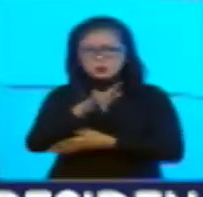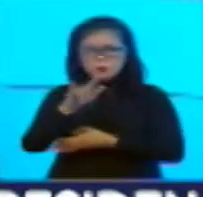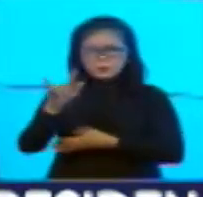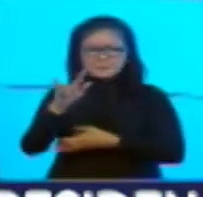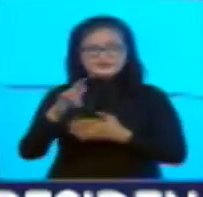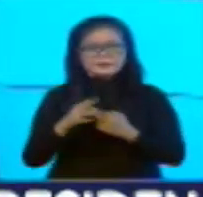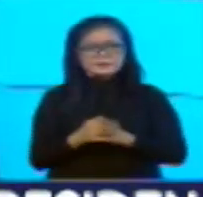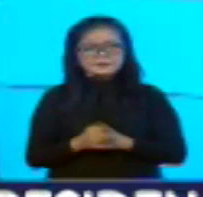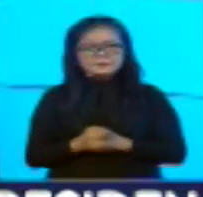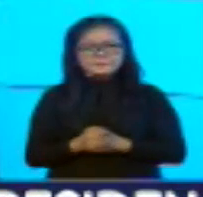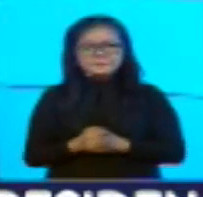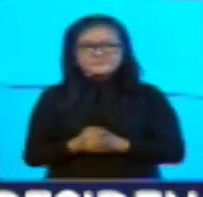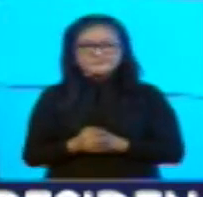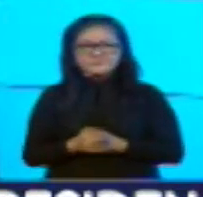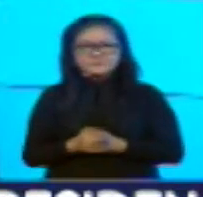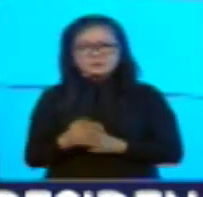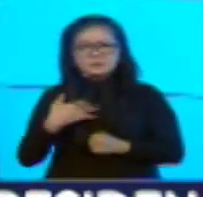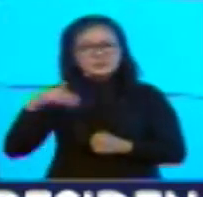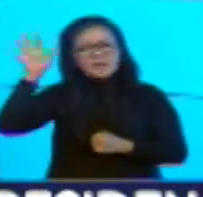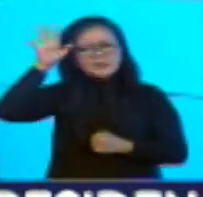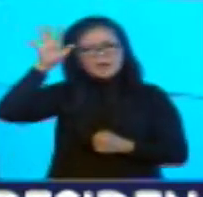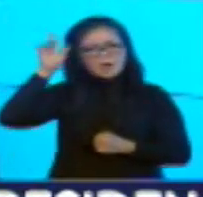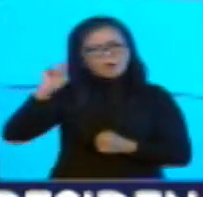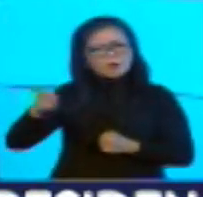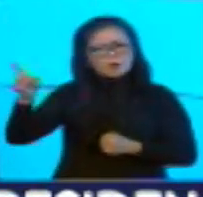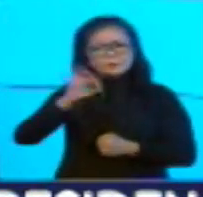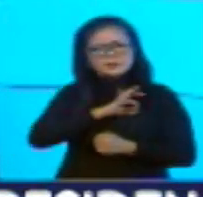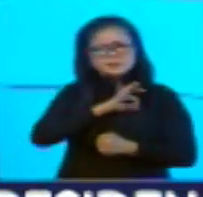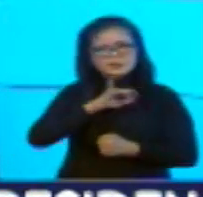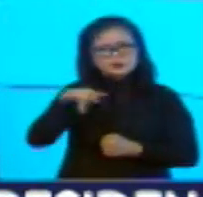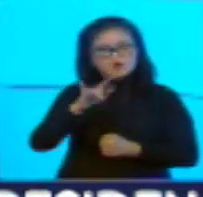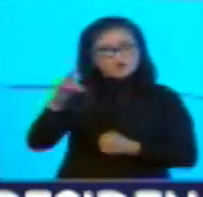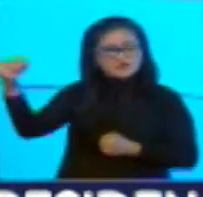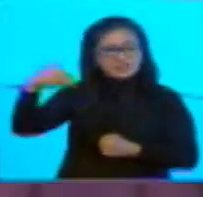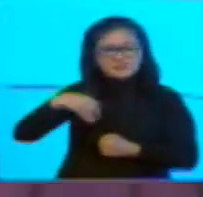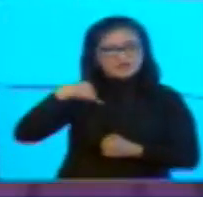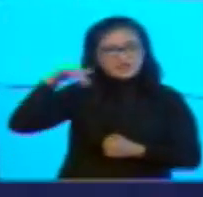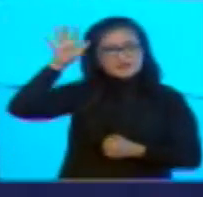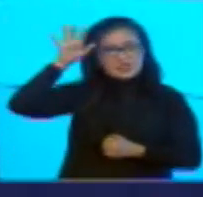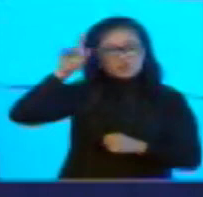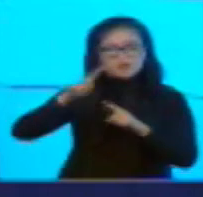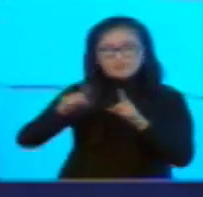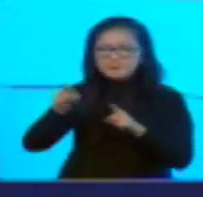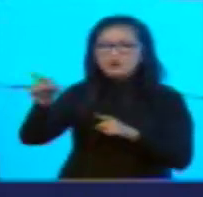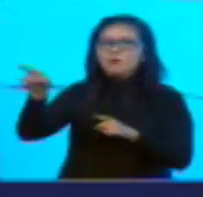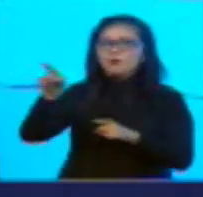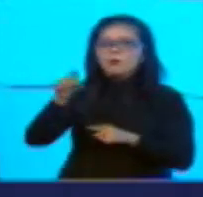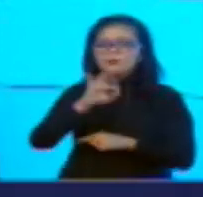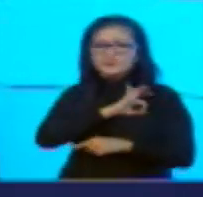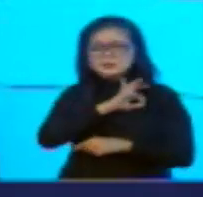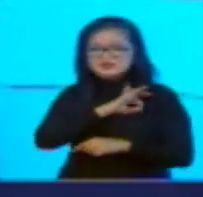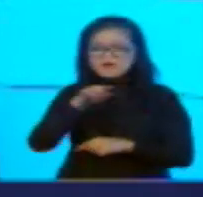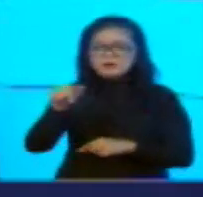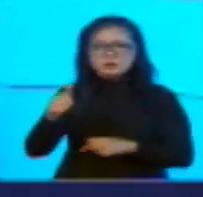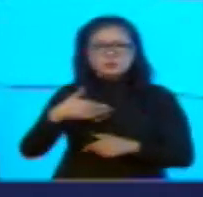Nggak tahu, kirain bukan Pak Jokowi, saya kaget. Saya senang sekali Pak Jokowi datang ke sini. Alhamdulillah Presiden kita datang ke sini